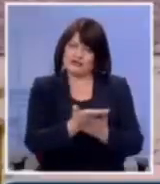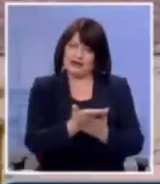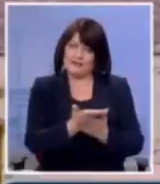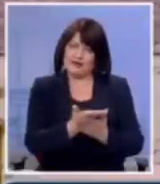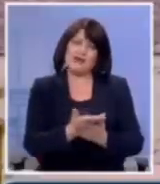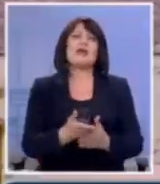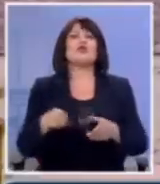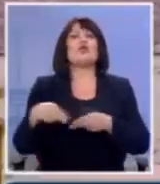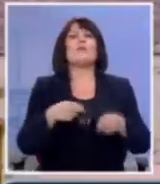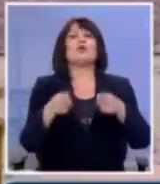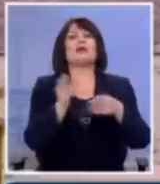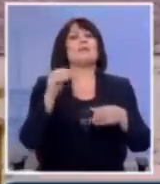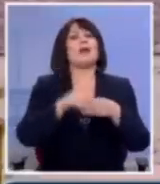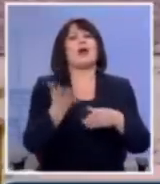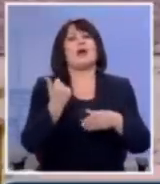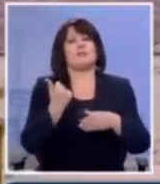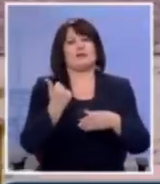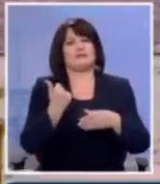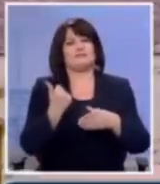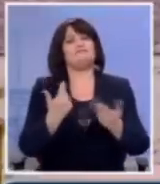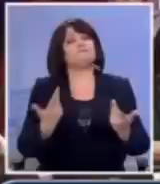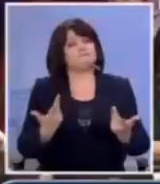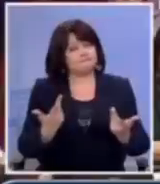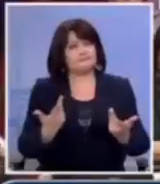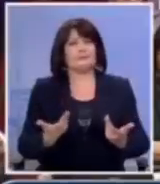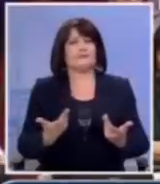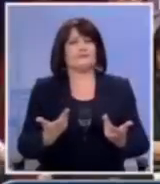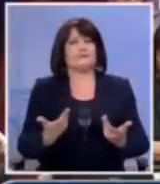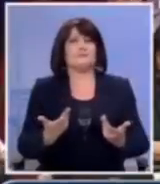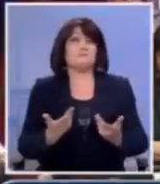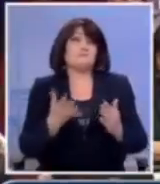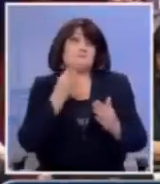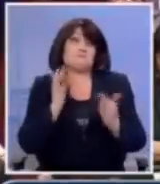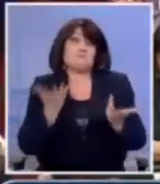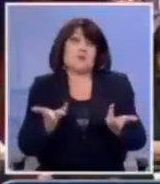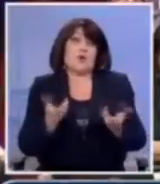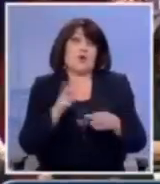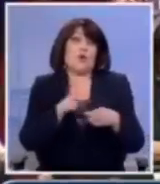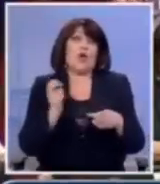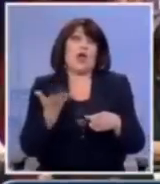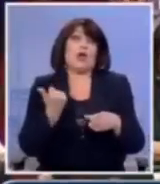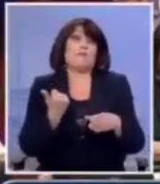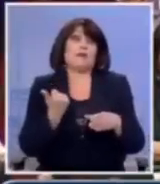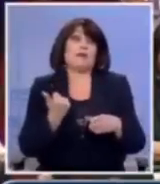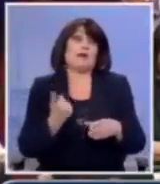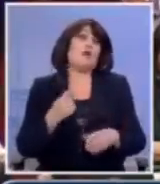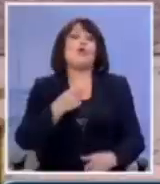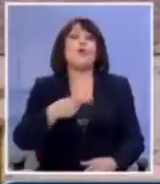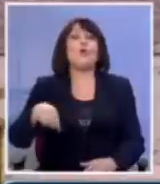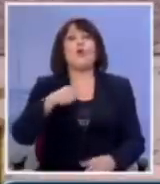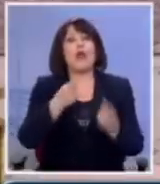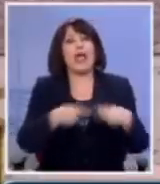το κόμμα σας δεν συμμετέχει και είναι ανεξήγητο γιατί από όλες τις